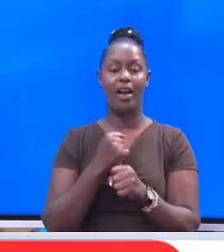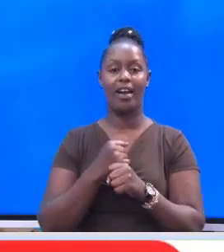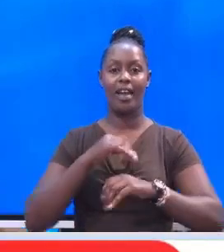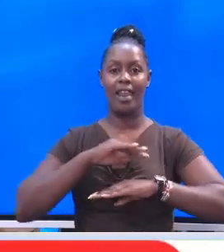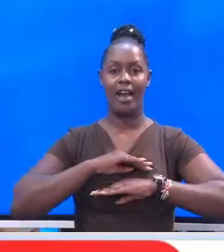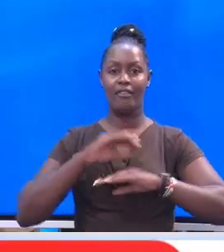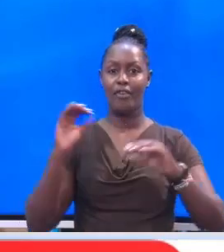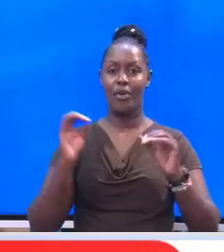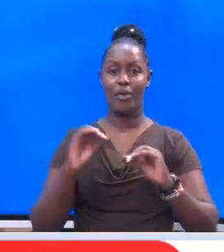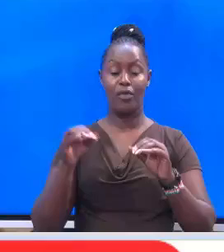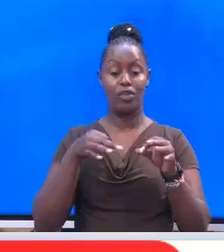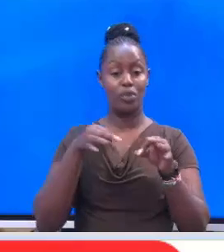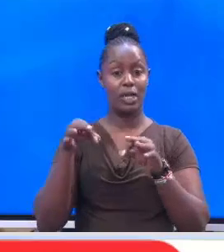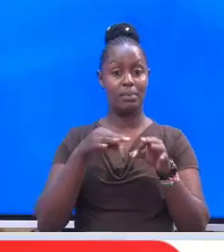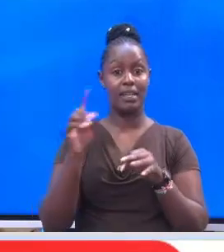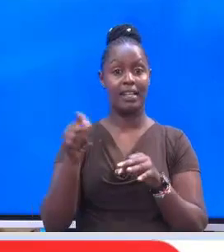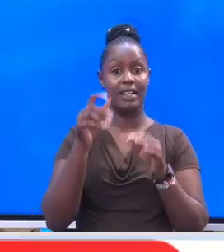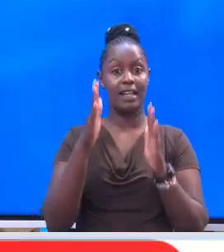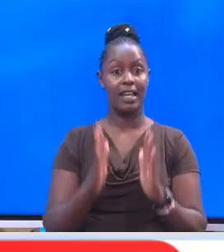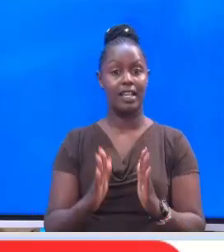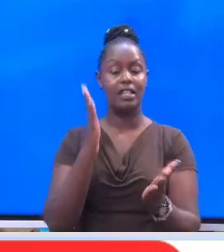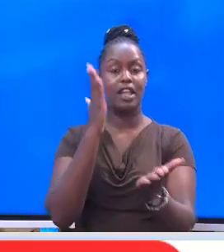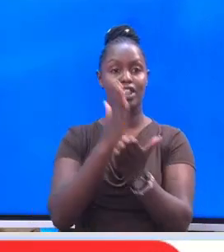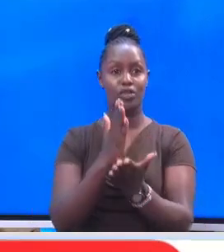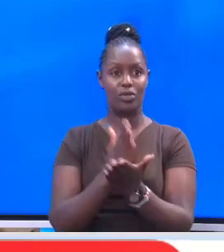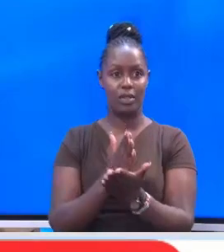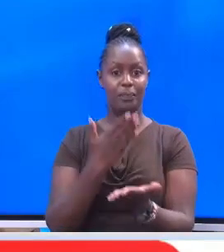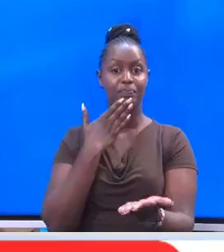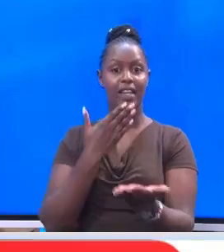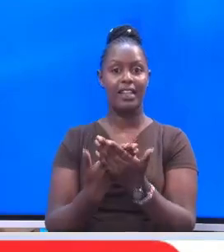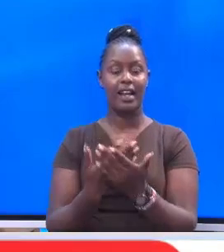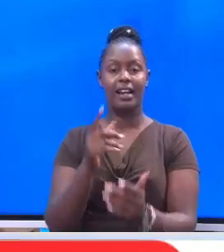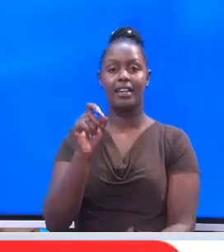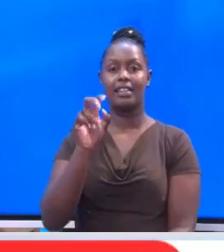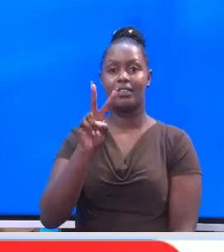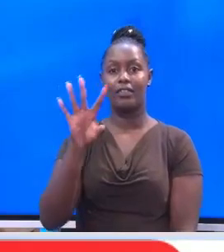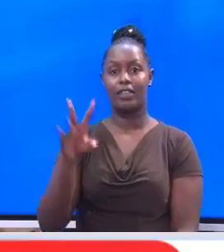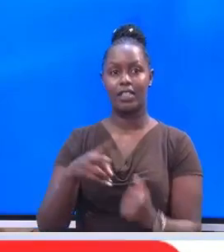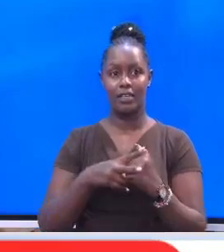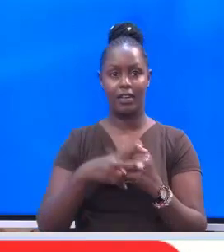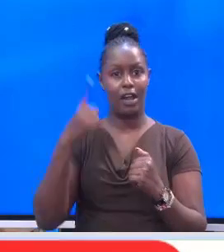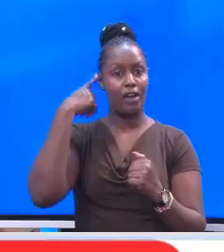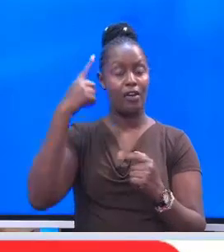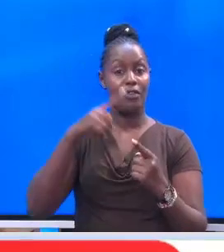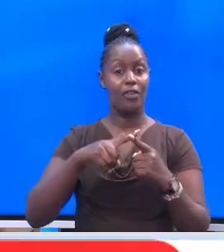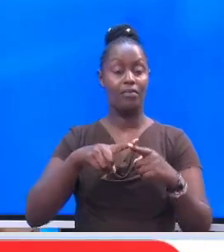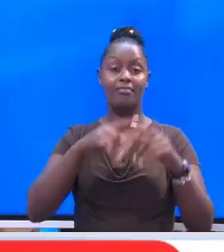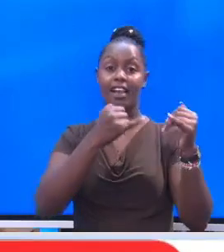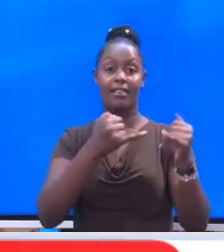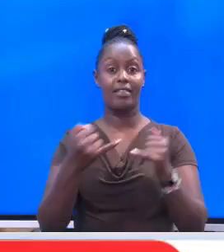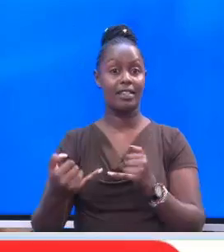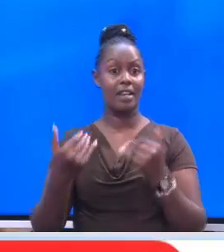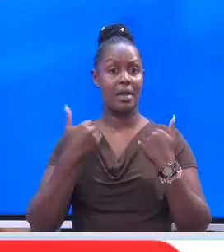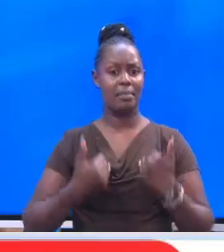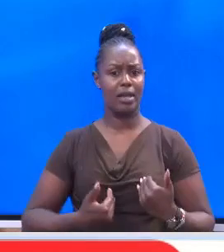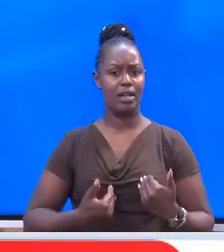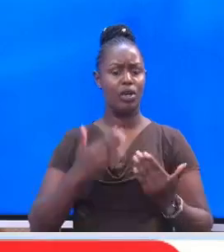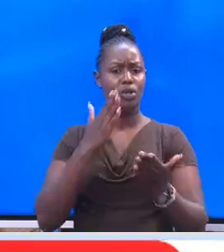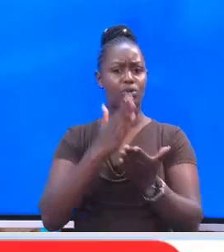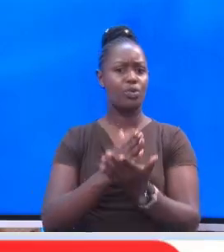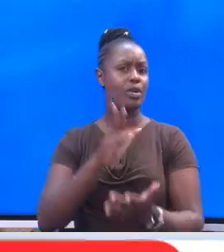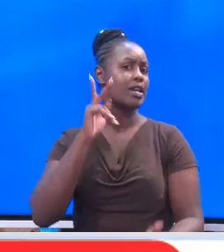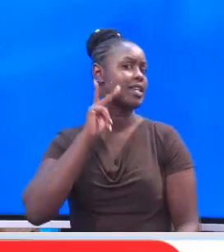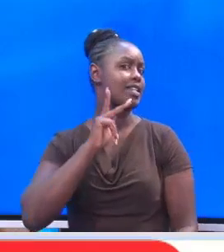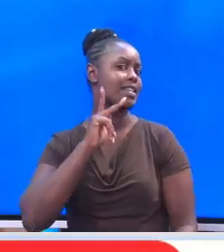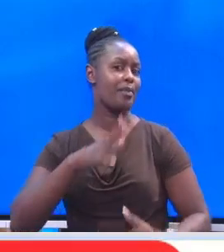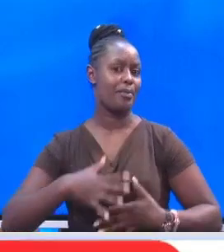wananchi ukweli. Na kwa hivyo nataka kushukuru TV 47 kwa hii muda mmenipatia. Wale watu wa Kisii na wengine kote nchini